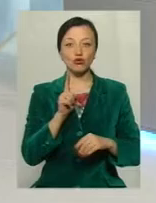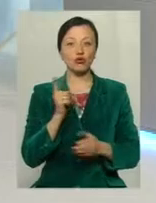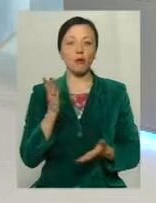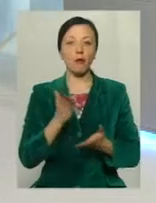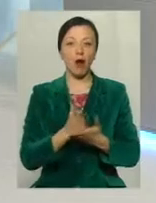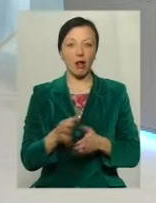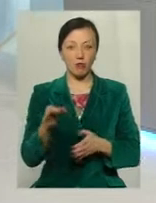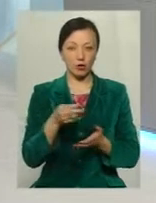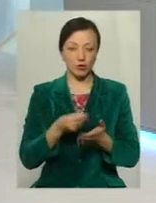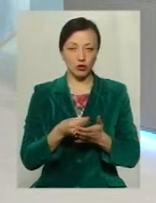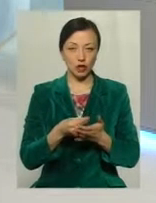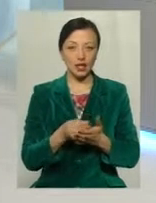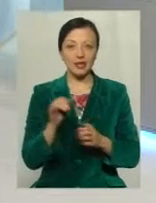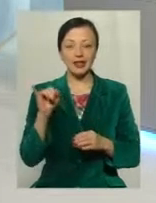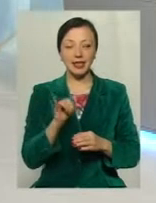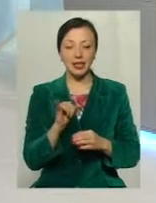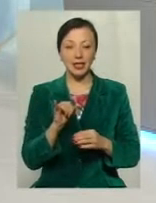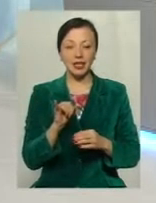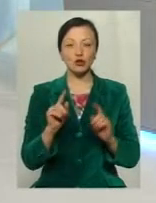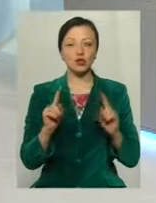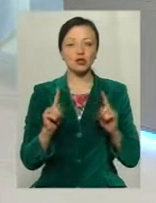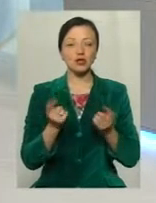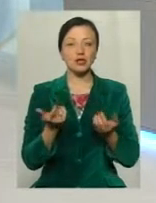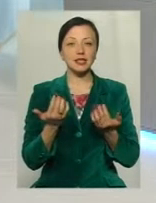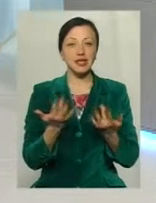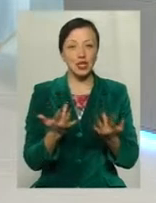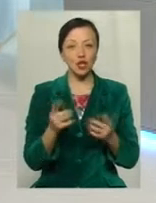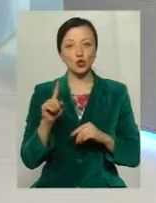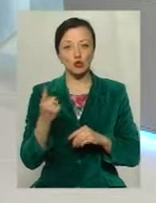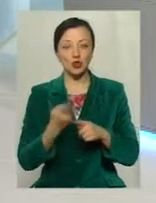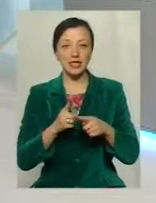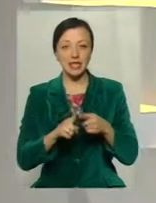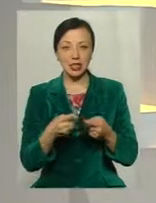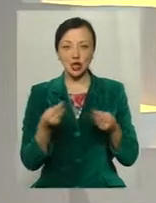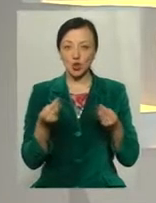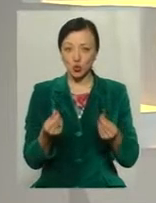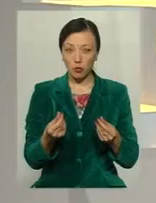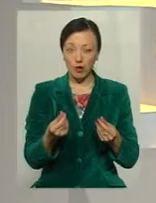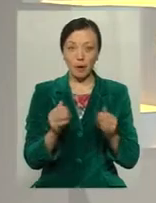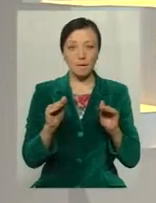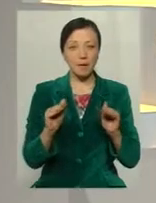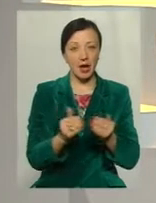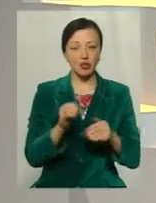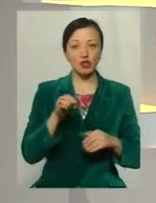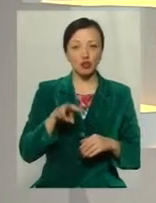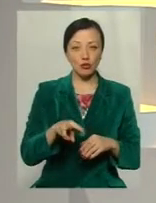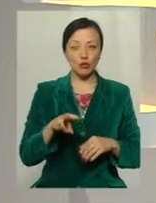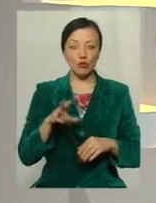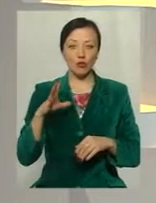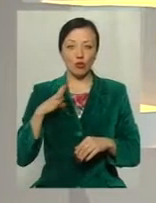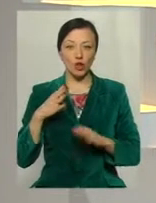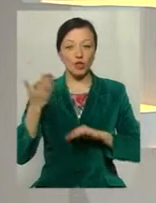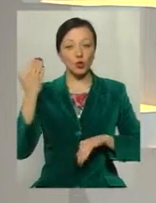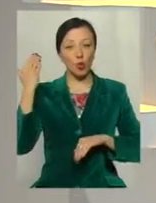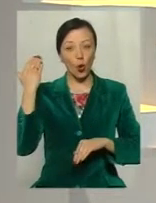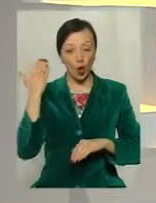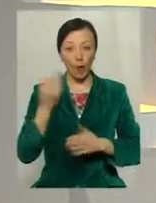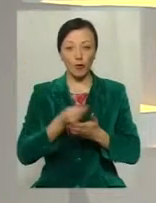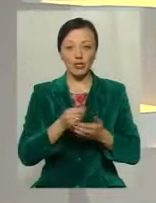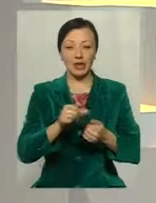Отже, Іване Васильовичу, я би хотіла спочатку розпочати з такого короткого підсумку, як ми